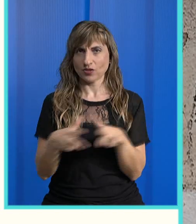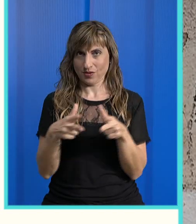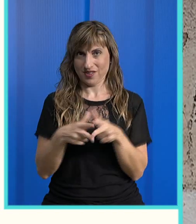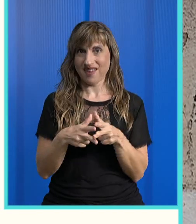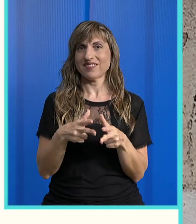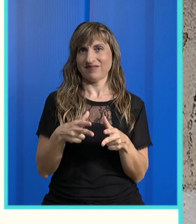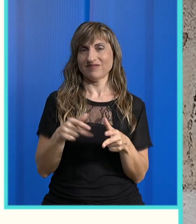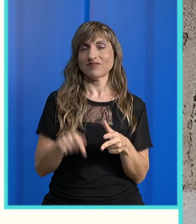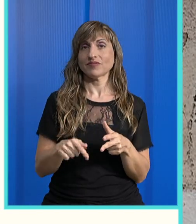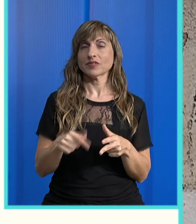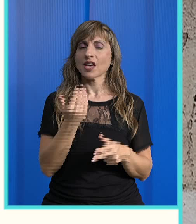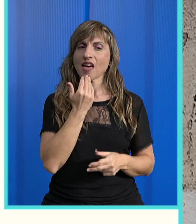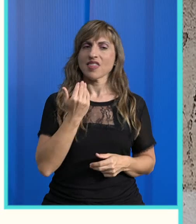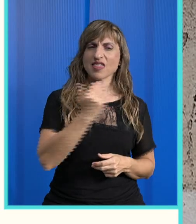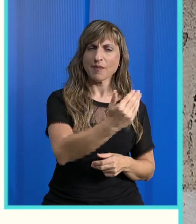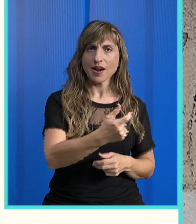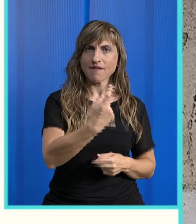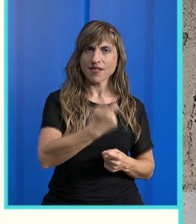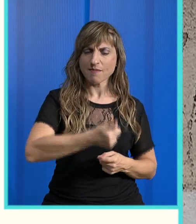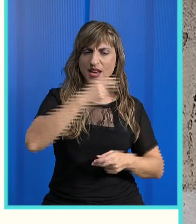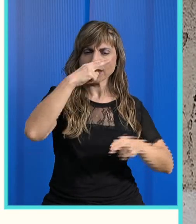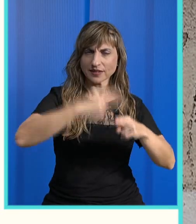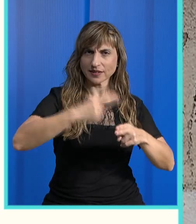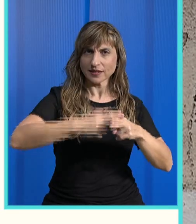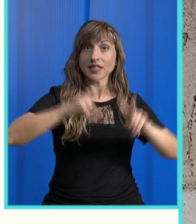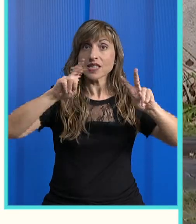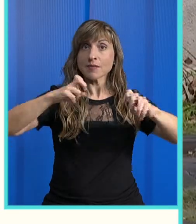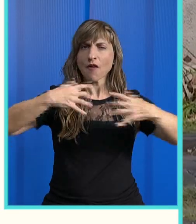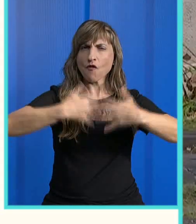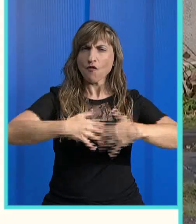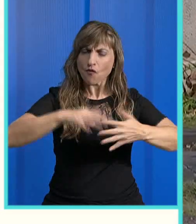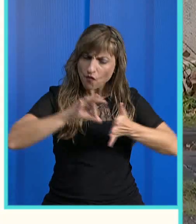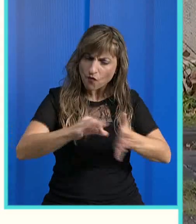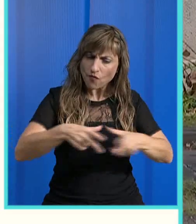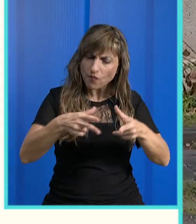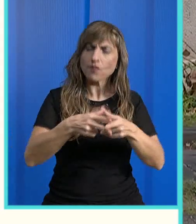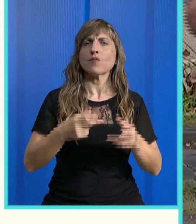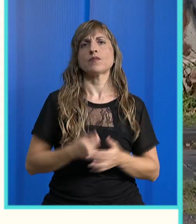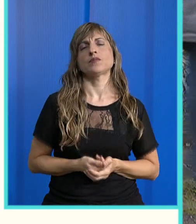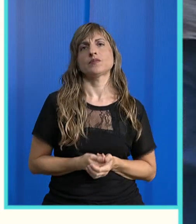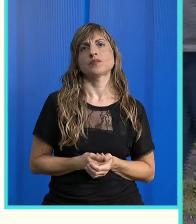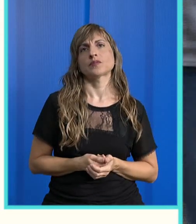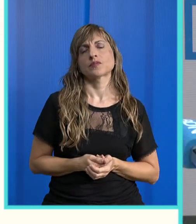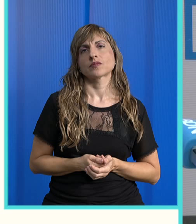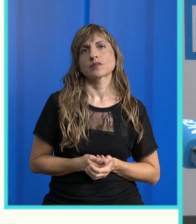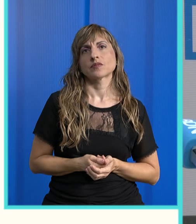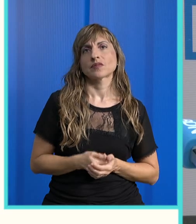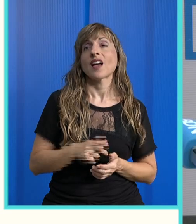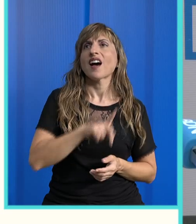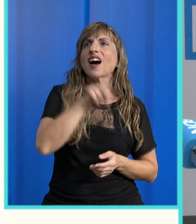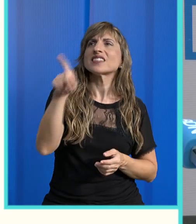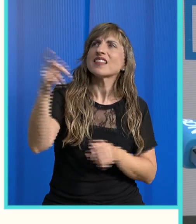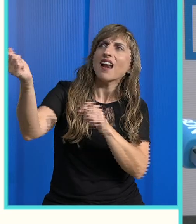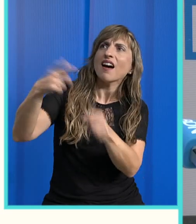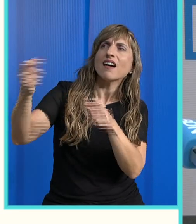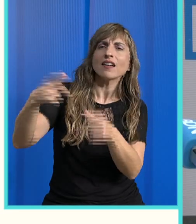El socialista demana contundència, també, en el funcionament dels serveis socials. Assenyalar de forma simplista ens porta a conclusions terribles.